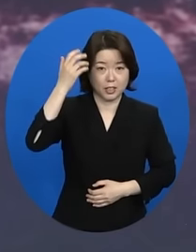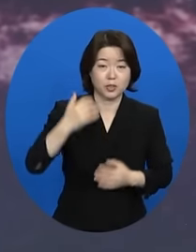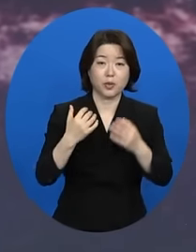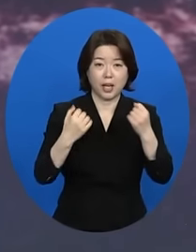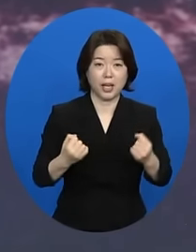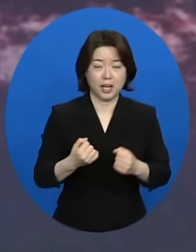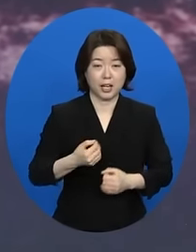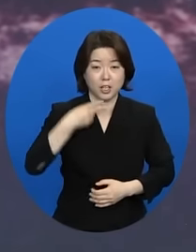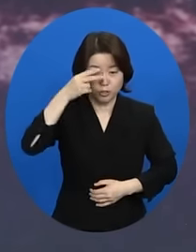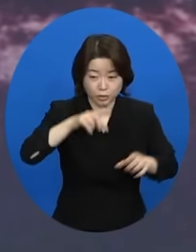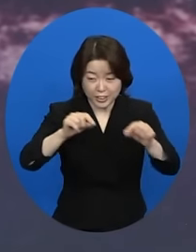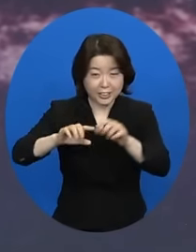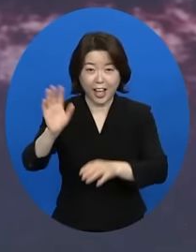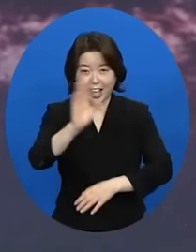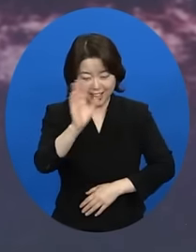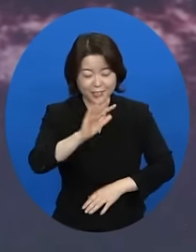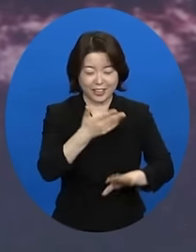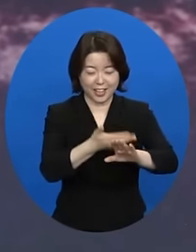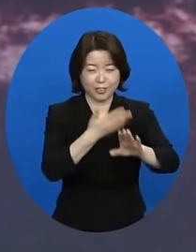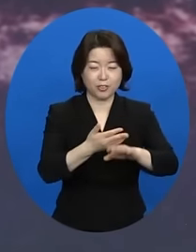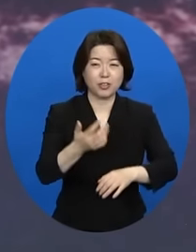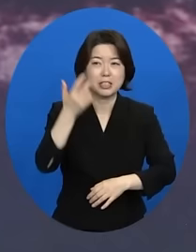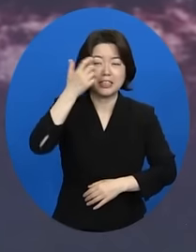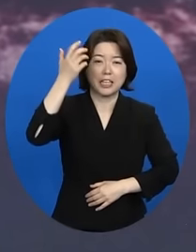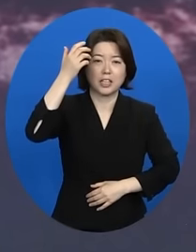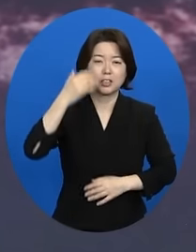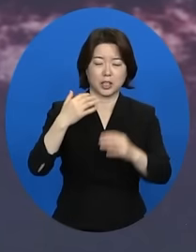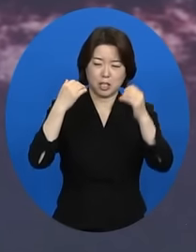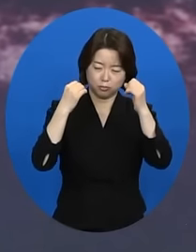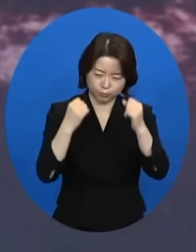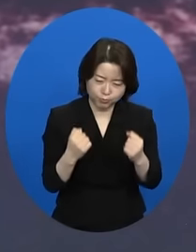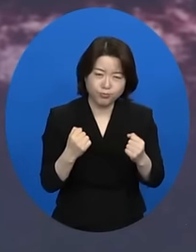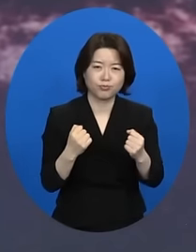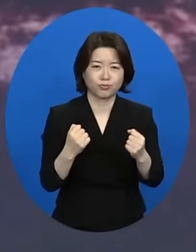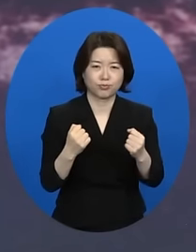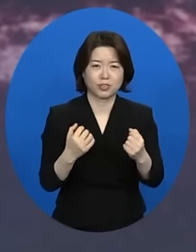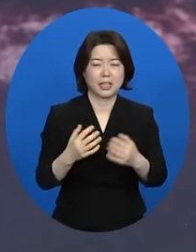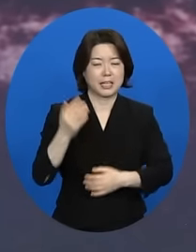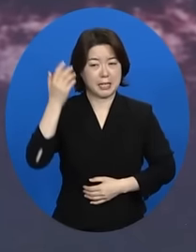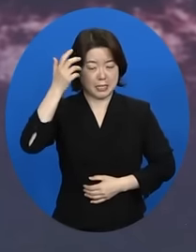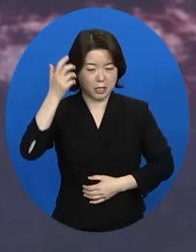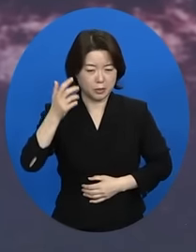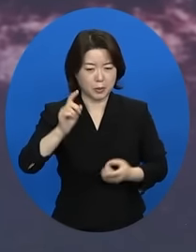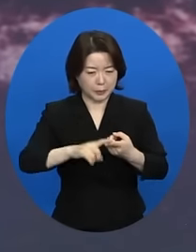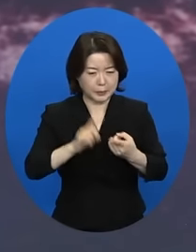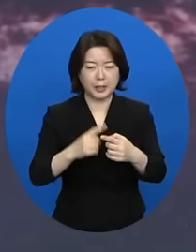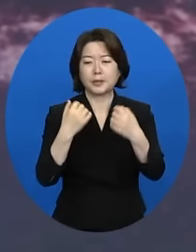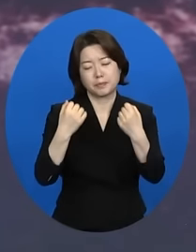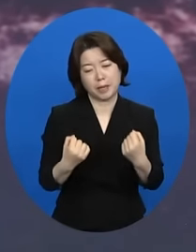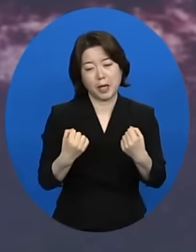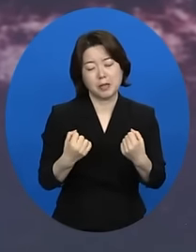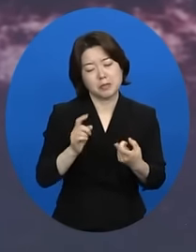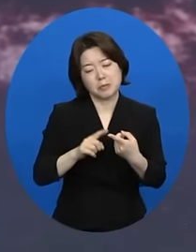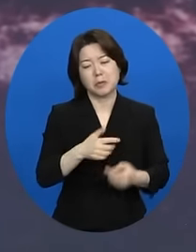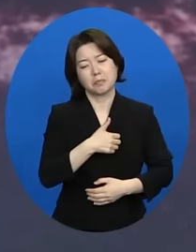죄송하지만 술 안주 아닙니다, 여러분. 영적인 주저앉음, 안주, 만족하는 것에